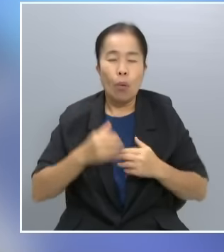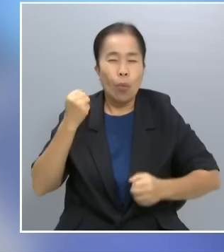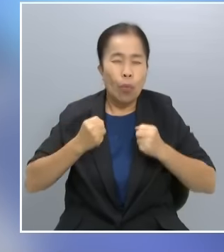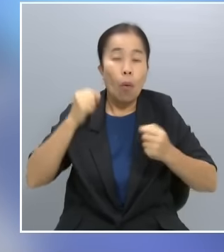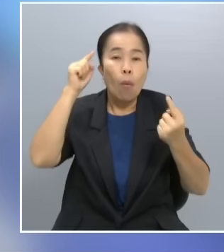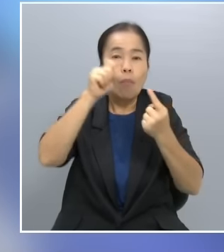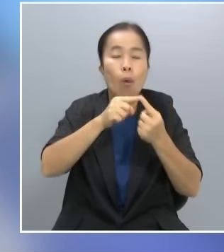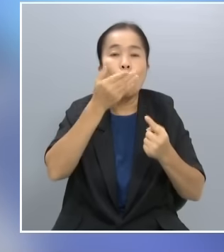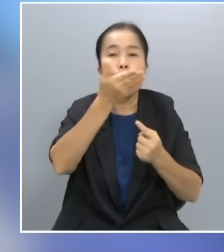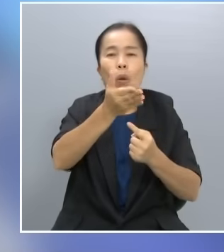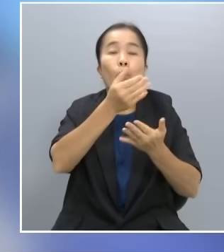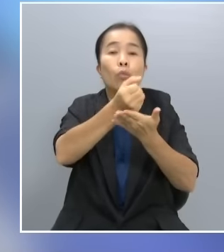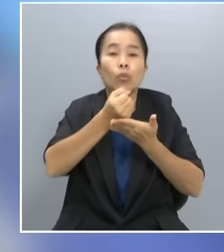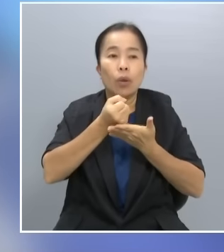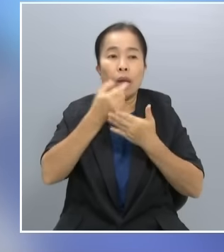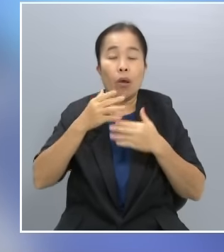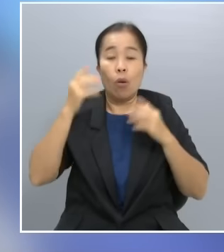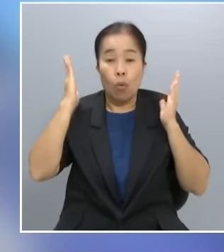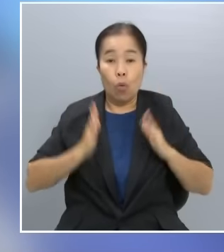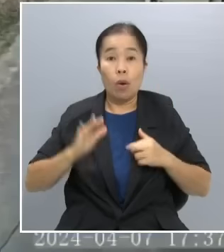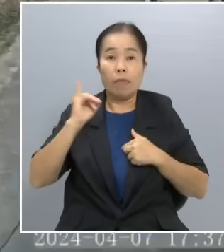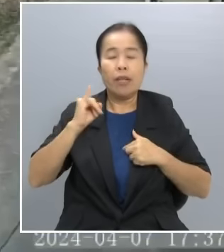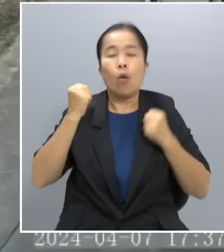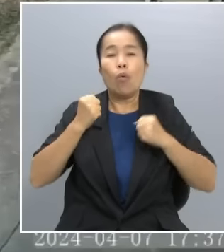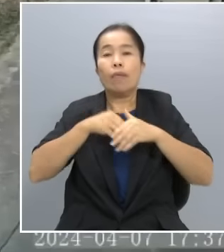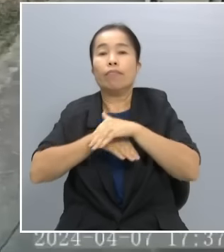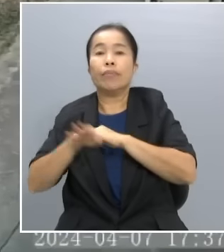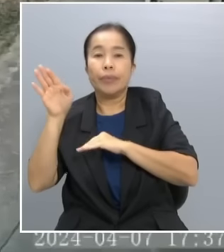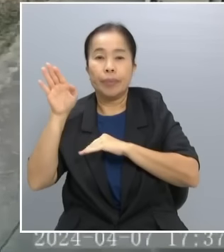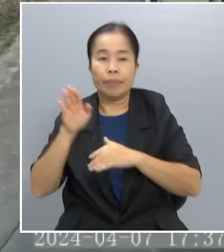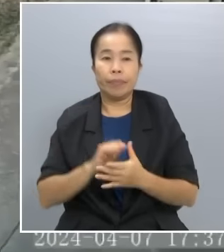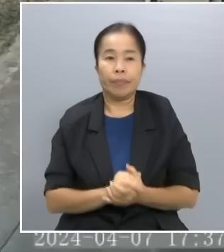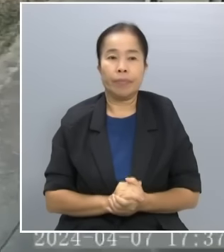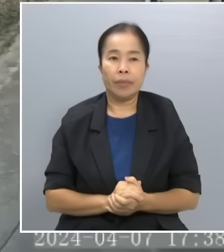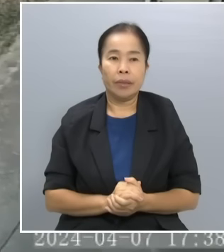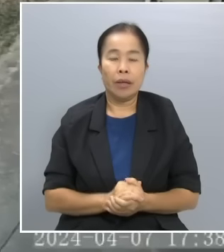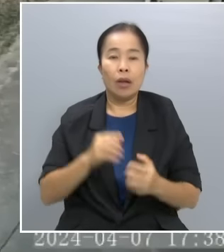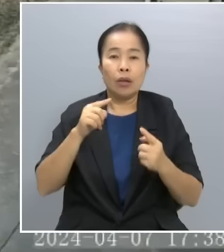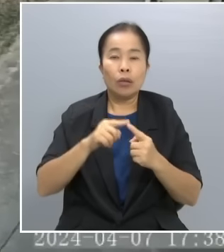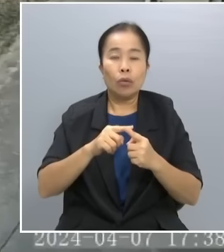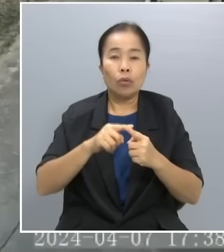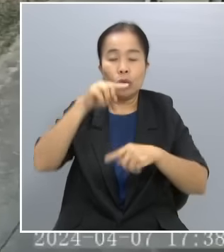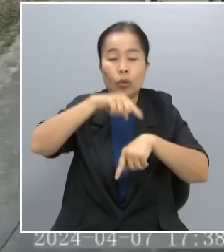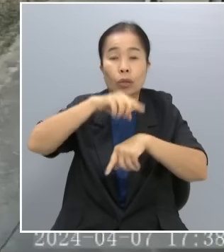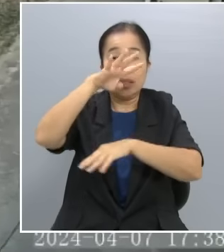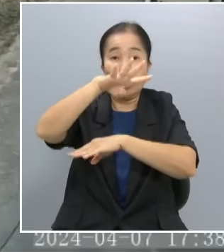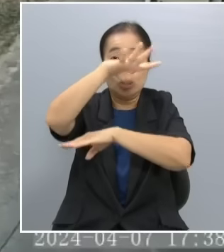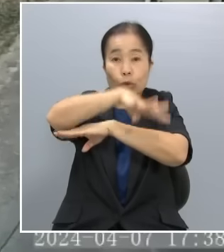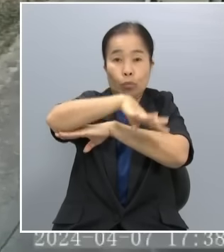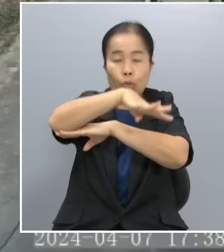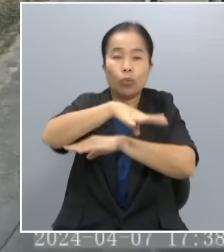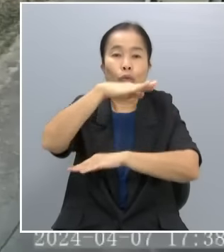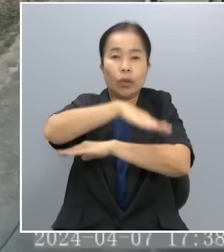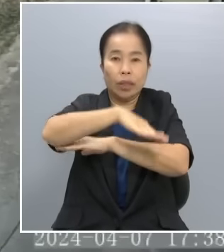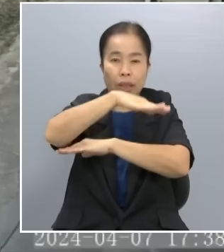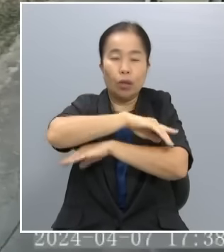ขอความช่วยเหลือด้านนอกส่วนคนร้ายเองเนี่ยวิ่งหลบหนีไปนะครับเหตุทั้งหมดเนี่ยเกิดขึ้นตอน4โมงเย็นของวันที่7เมษายนที่ผ่านมาจ